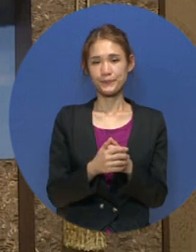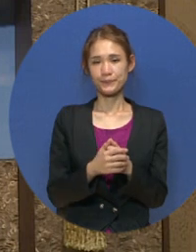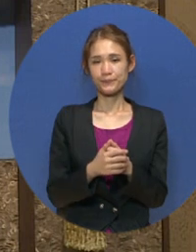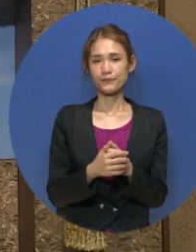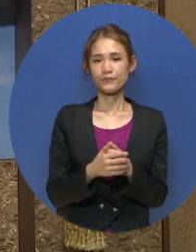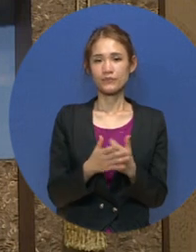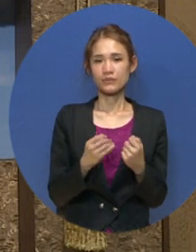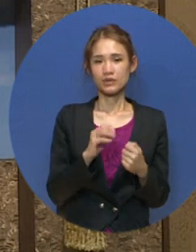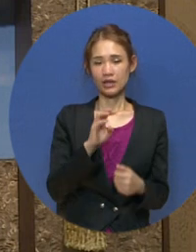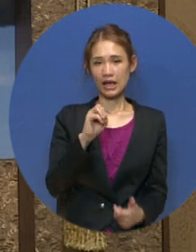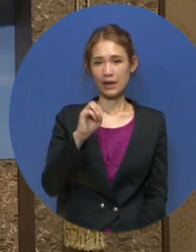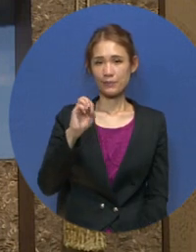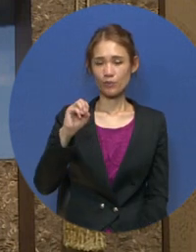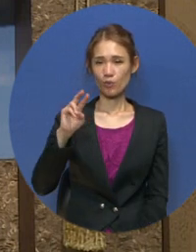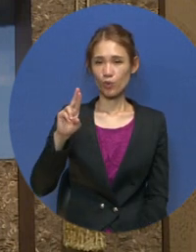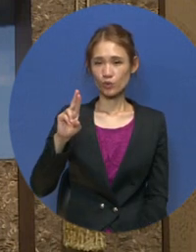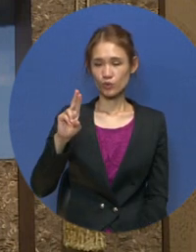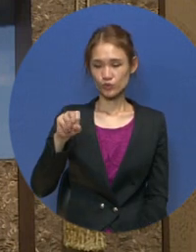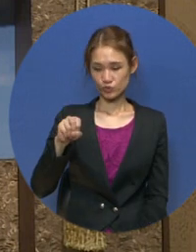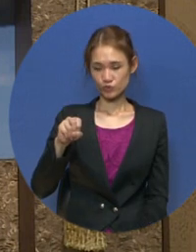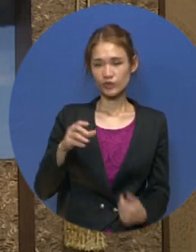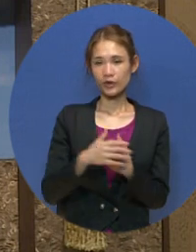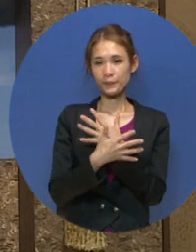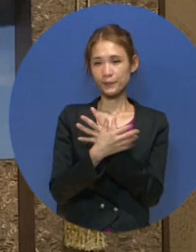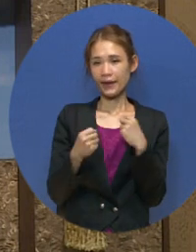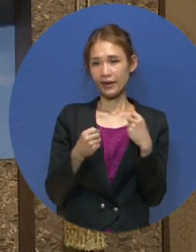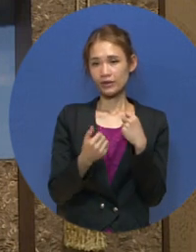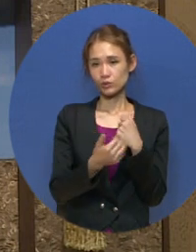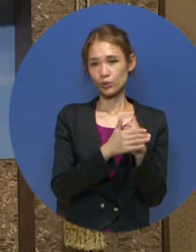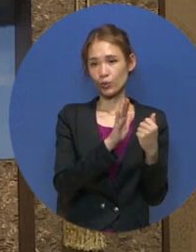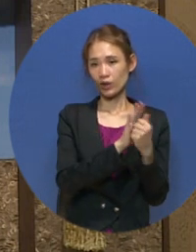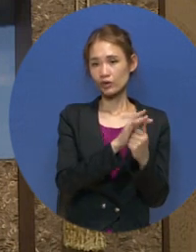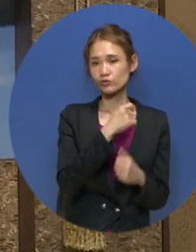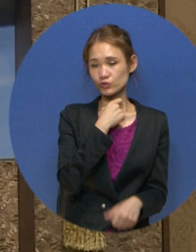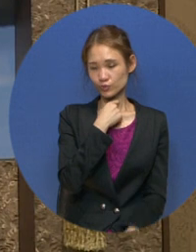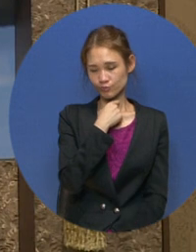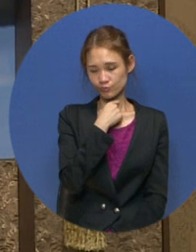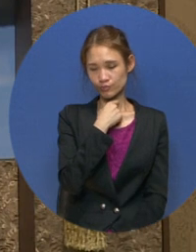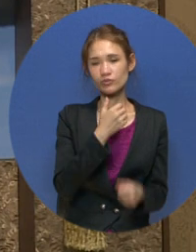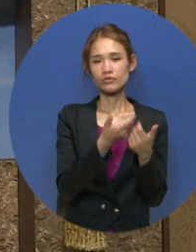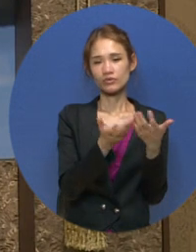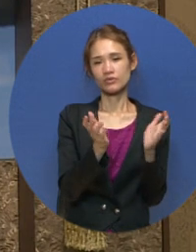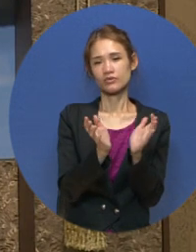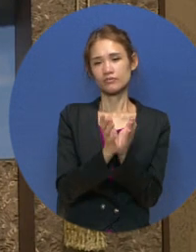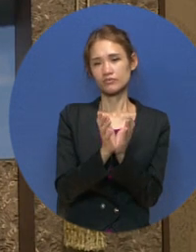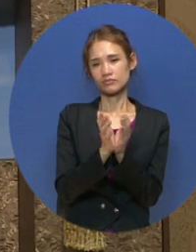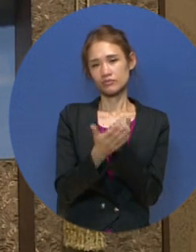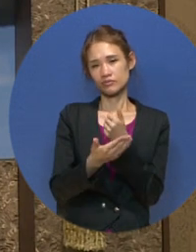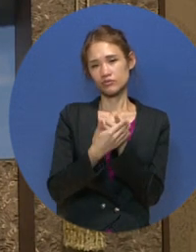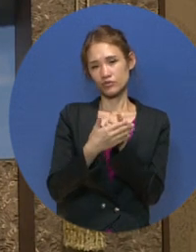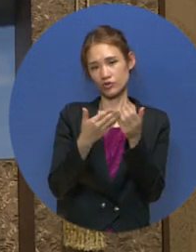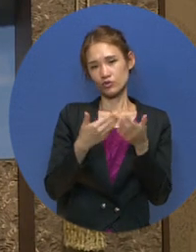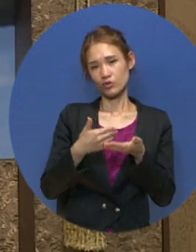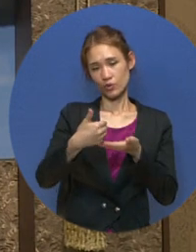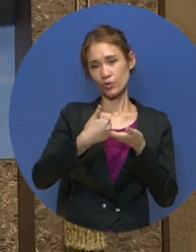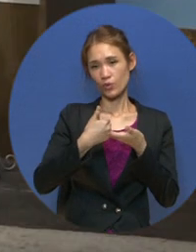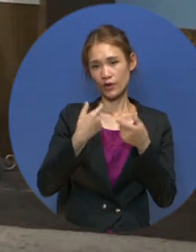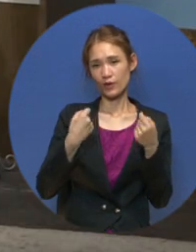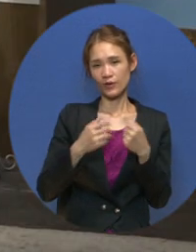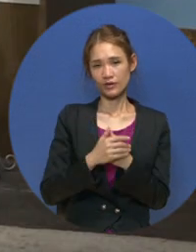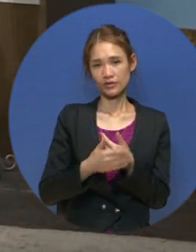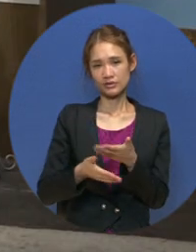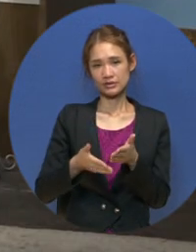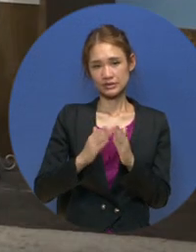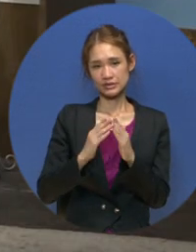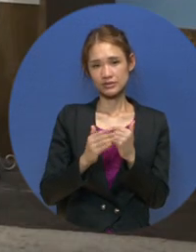또 그런 MOU와 협력 관계에 있는 네. 기업들 도와주기를 원하시는 단체들이 요청하시면 저희가 기증함을 설치하고 있습니다.